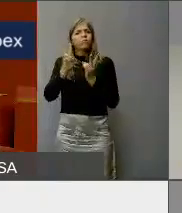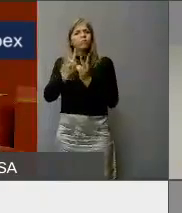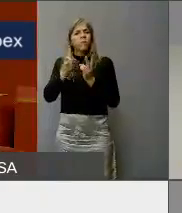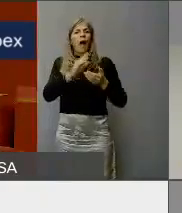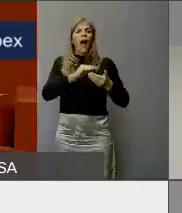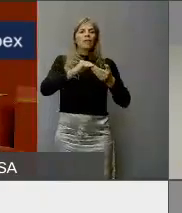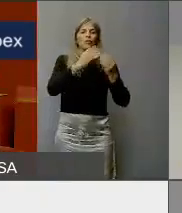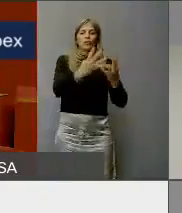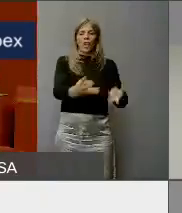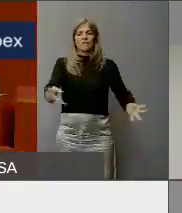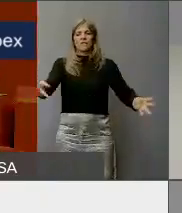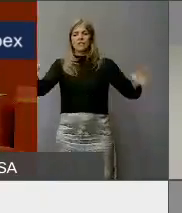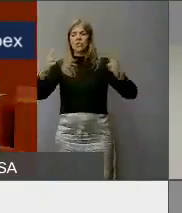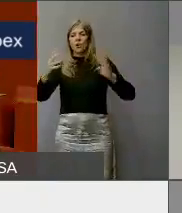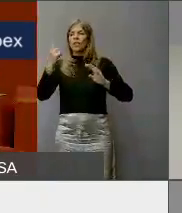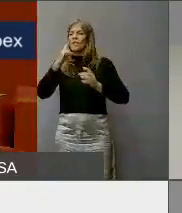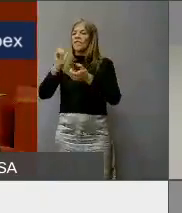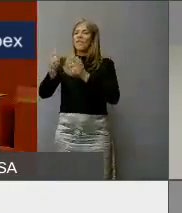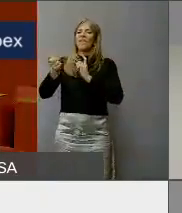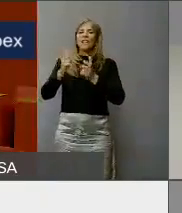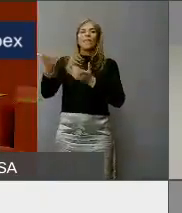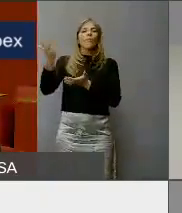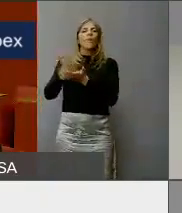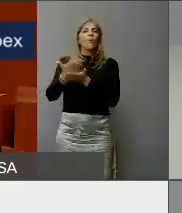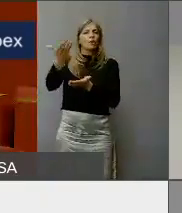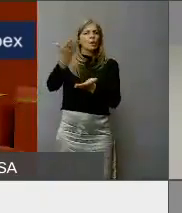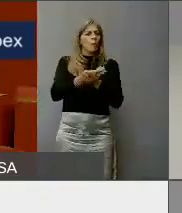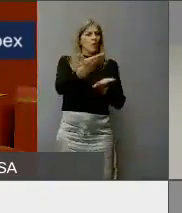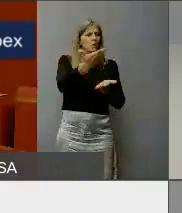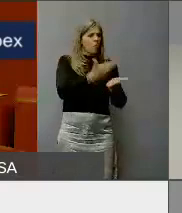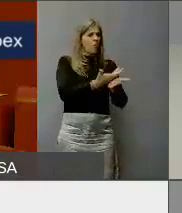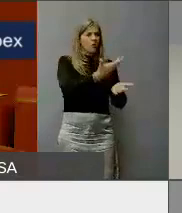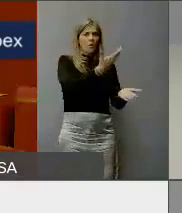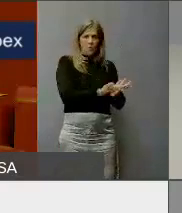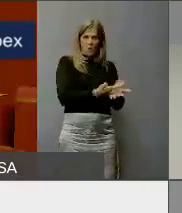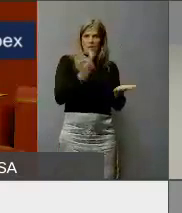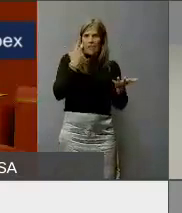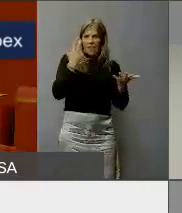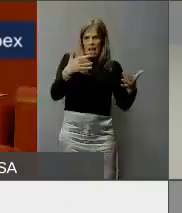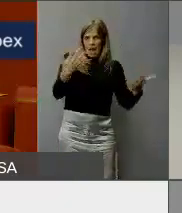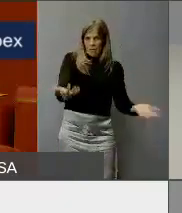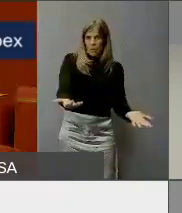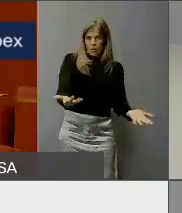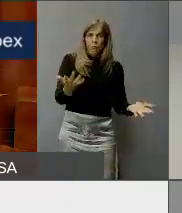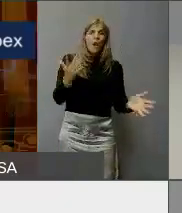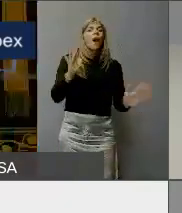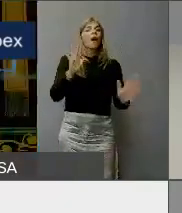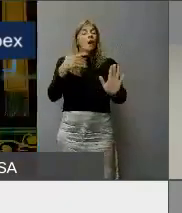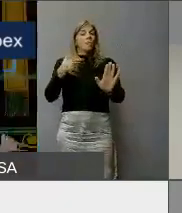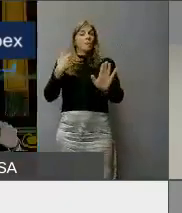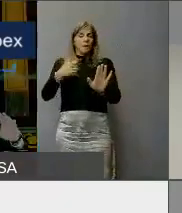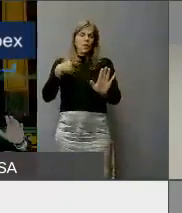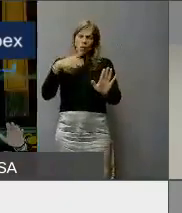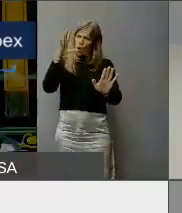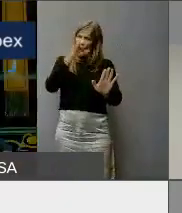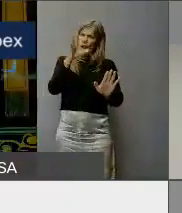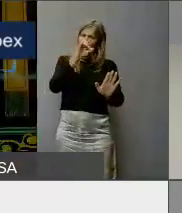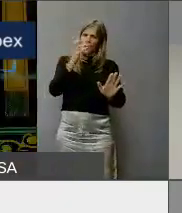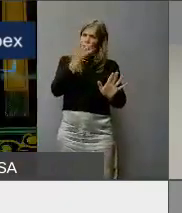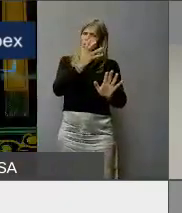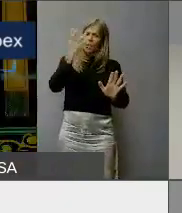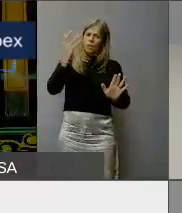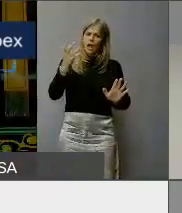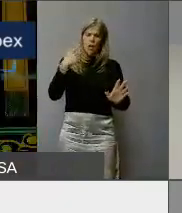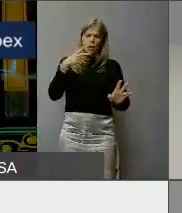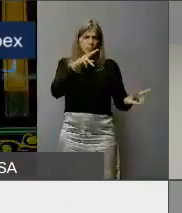era questo perché altrimenti diventa io l'ho intesa perfettamente così consigliere opinione sarà mia premura vigilare affinché ciò